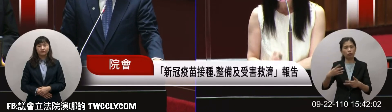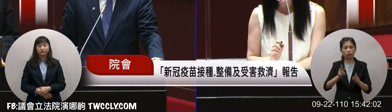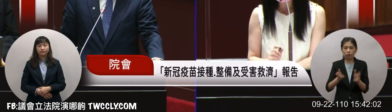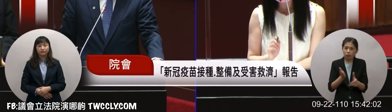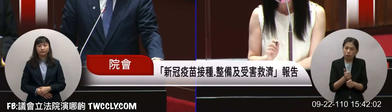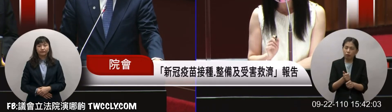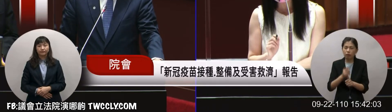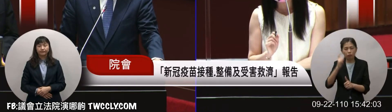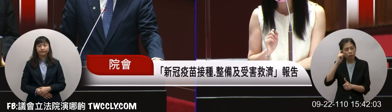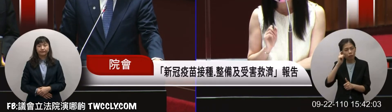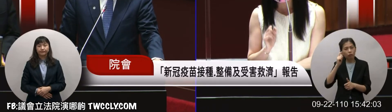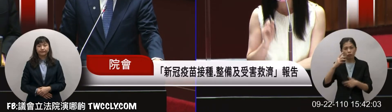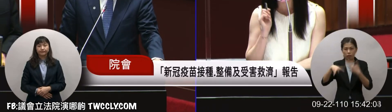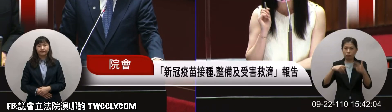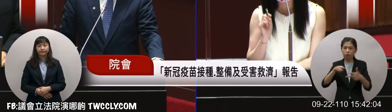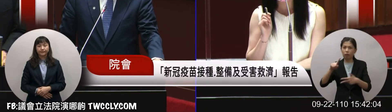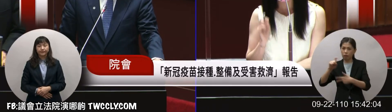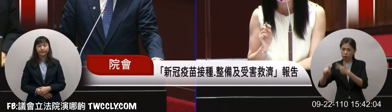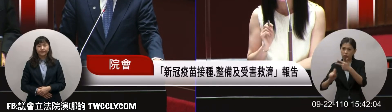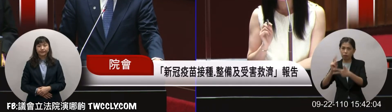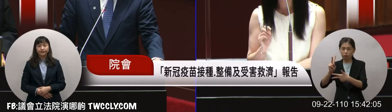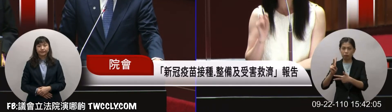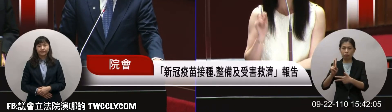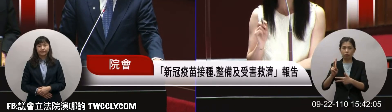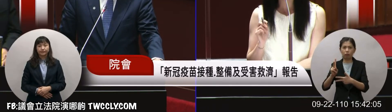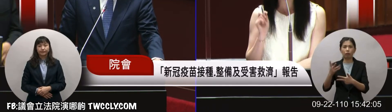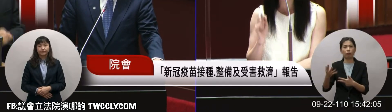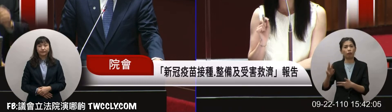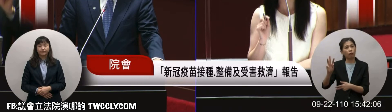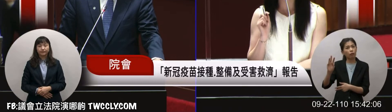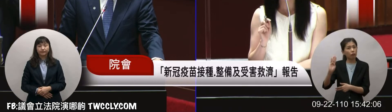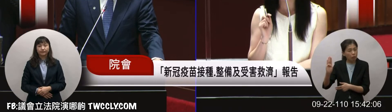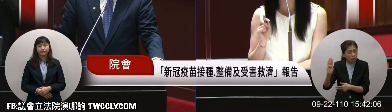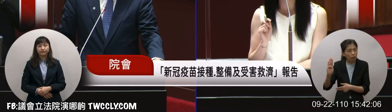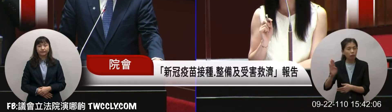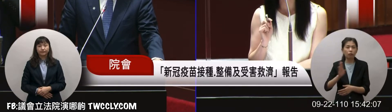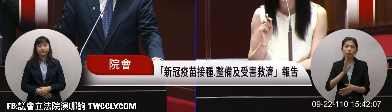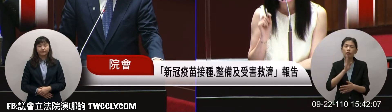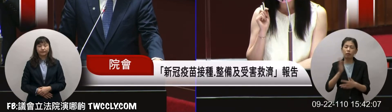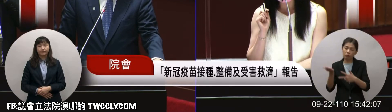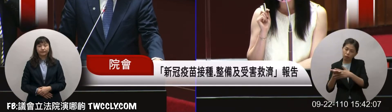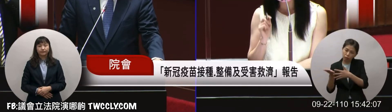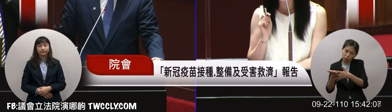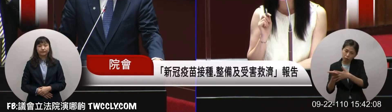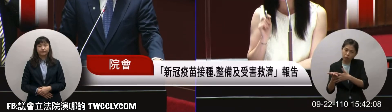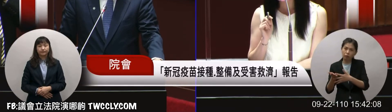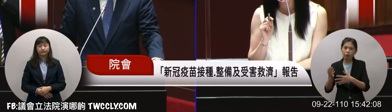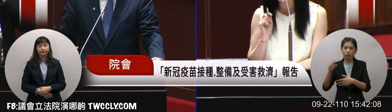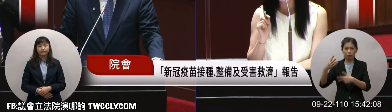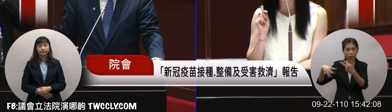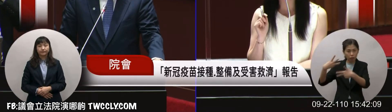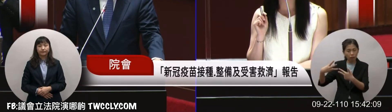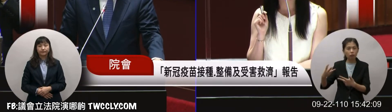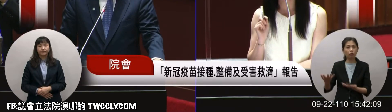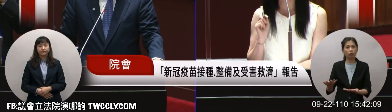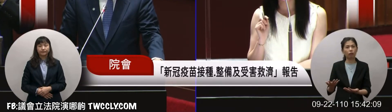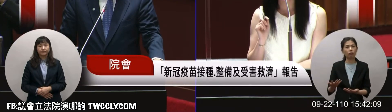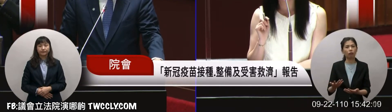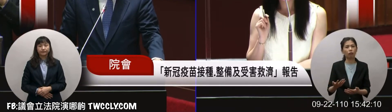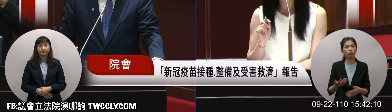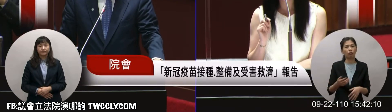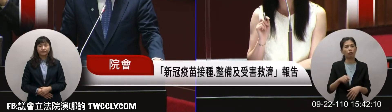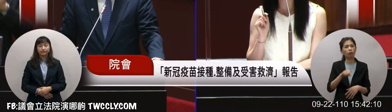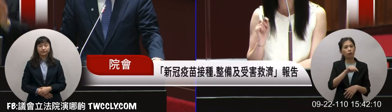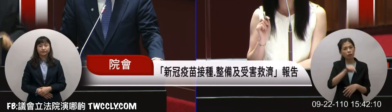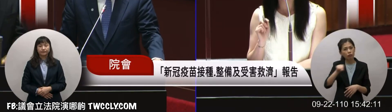10到12周，那辉瑞是建议是3周。那实际上目前我们并没有公布说BNT 疫苗我们的第二剂是什么时